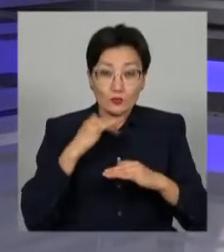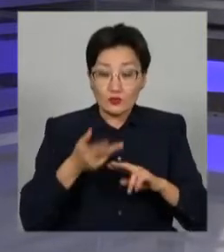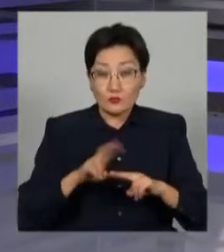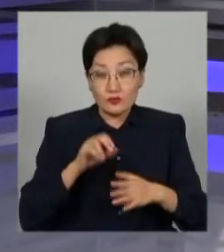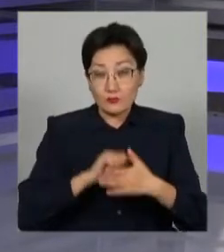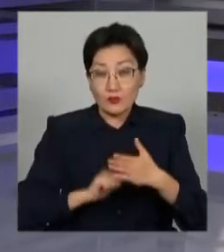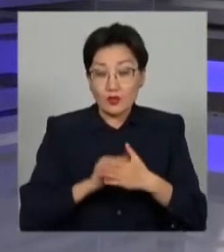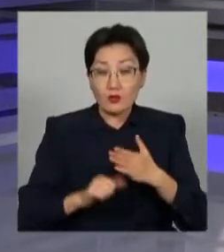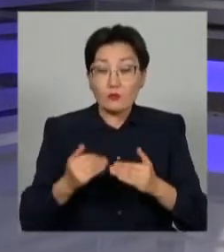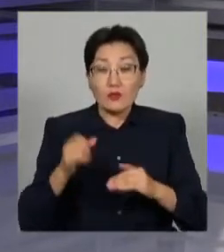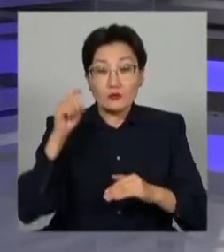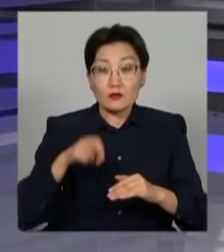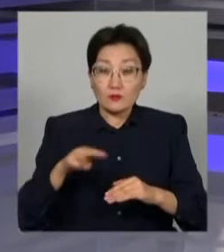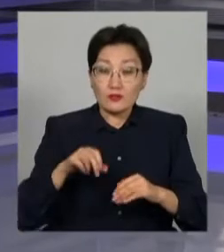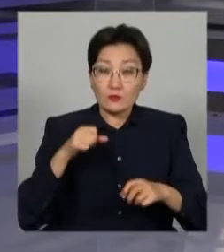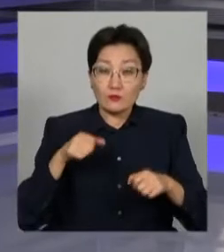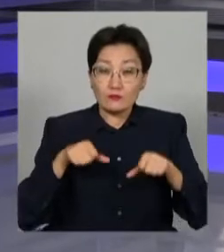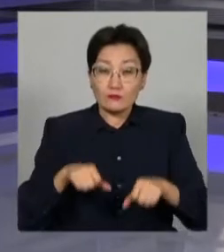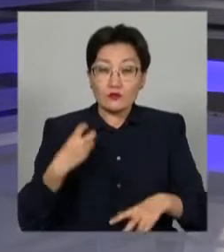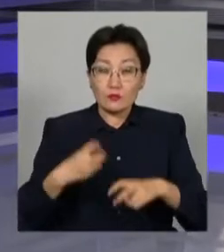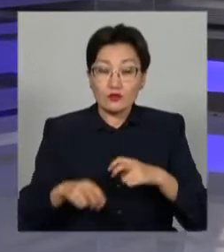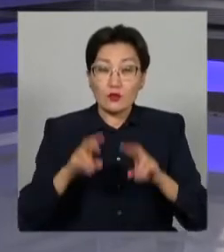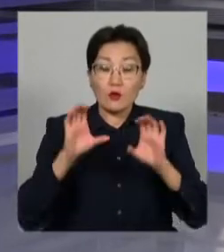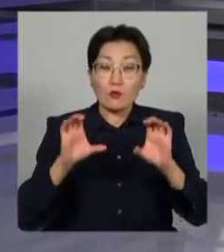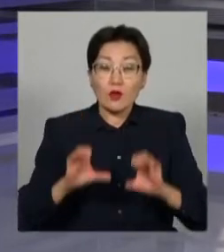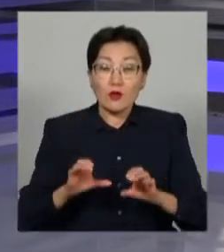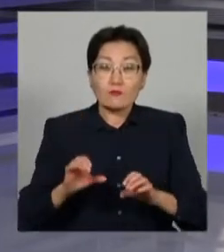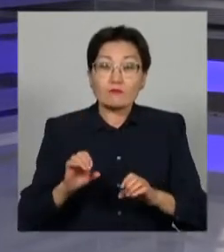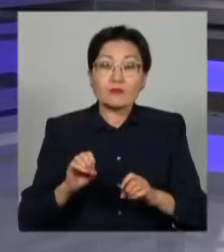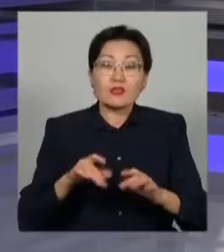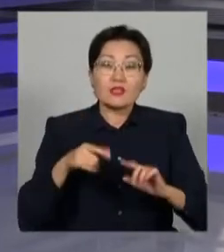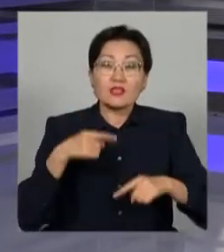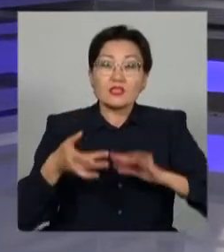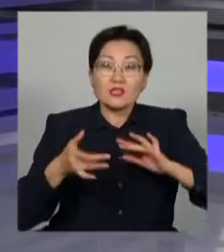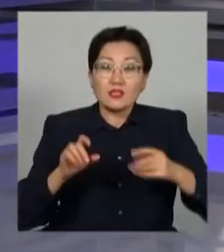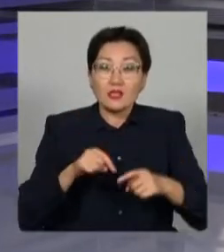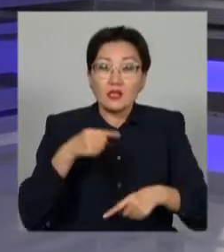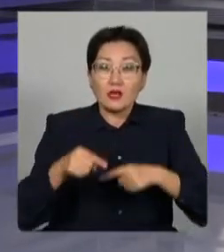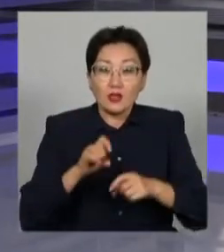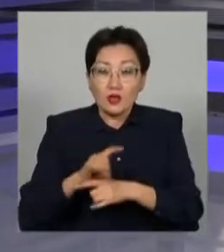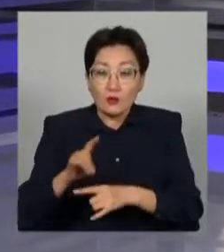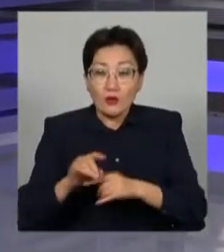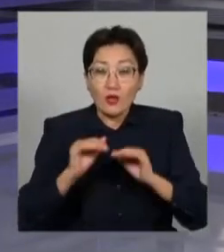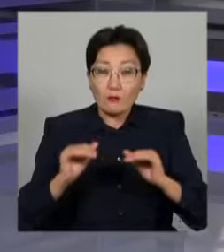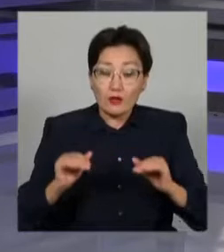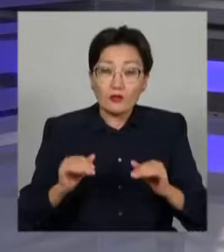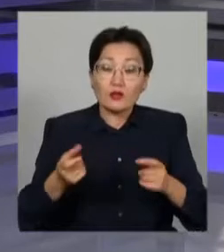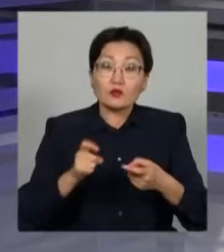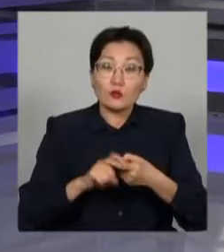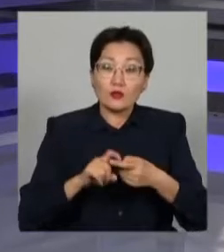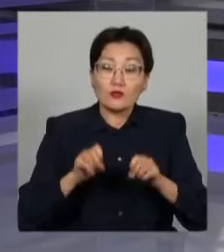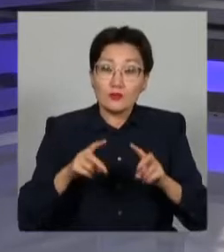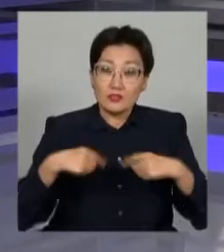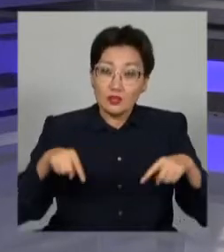себепті ол әкімшілік құқық бұзушылық туралы кодекске буллинг, кибербуллинг немесе құдалауға ұшыраған балалар туралы уәкілетті органдарға